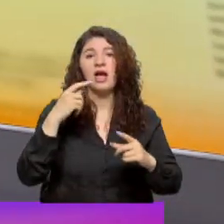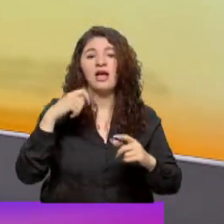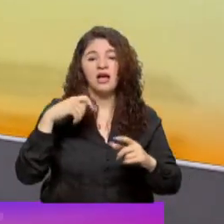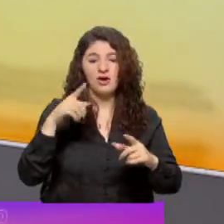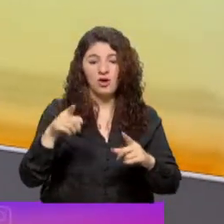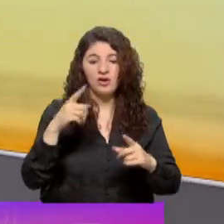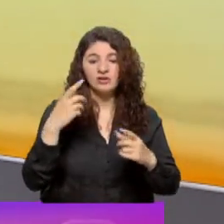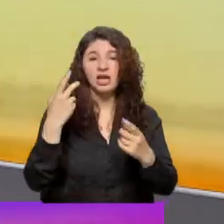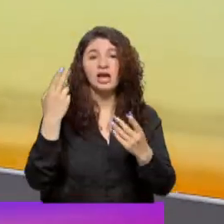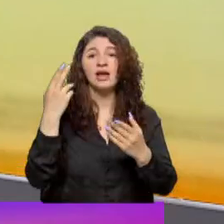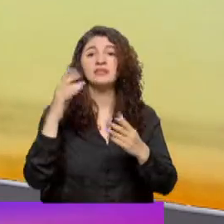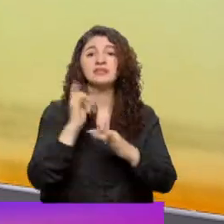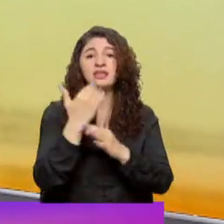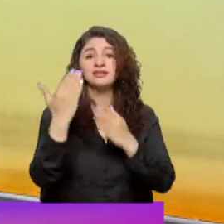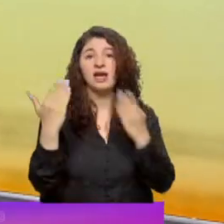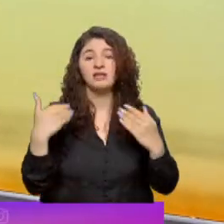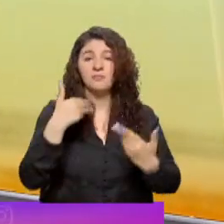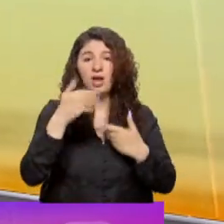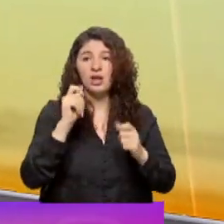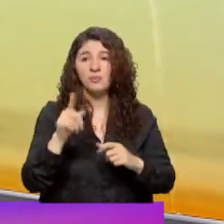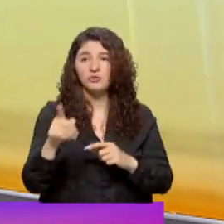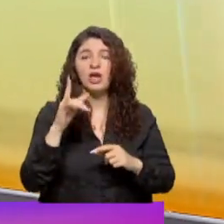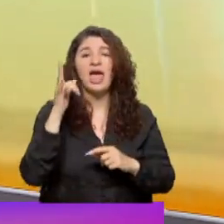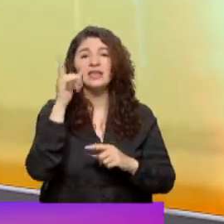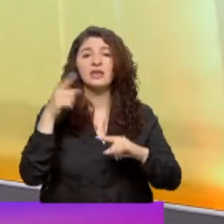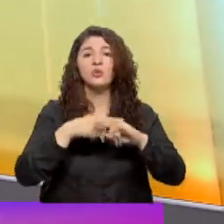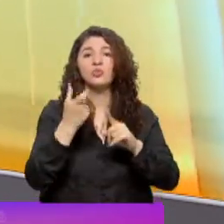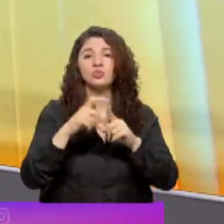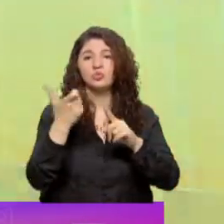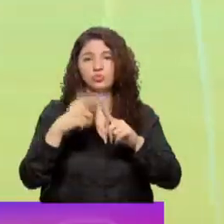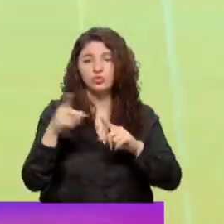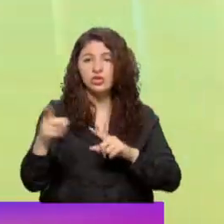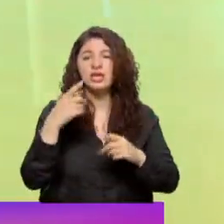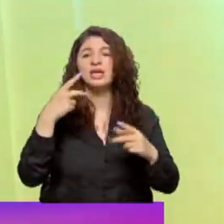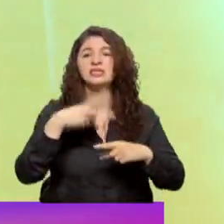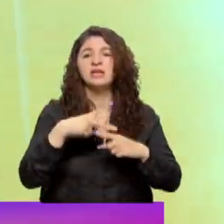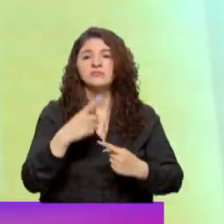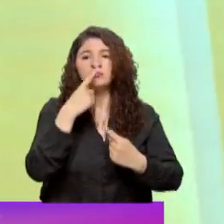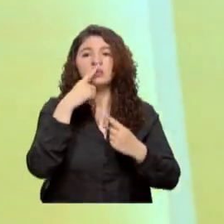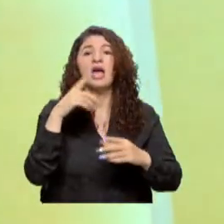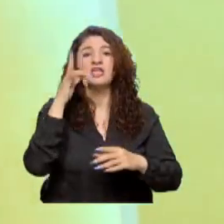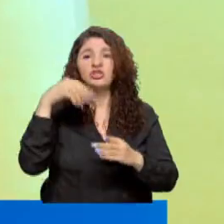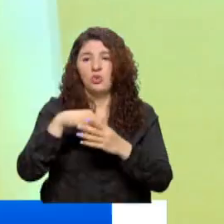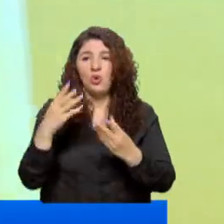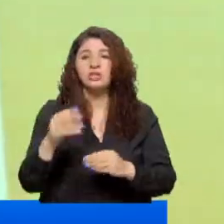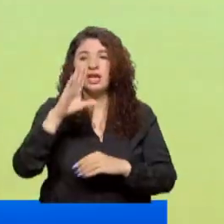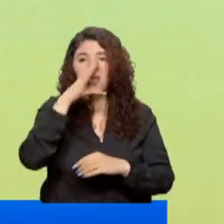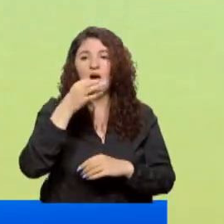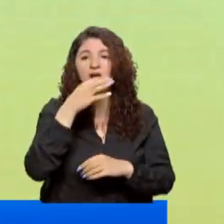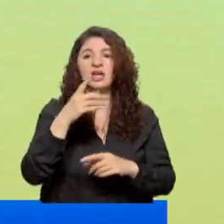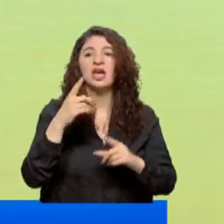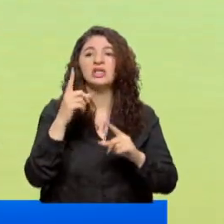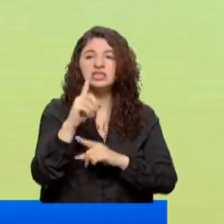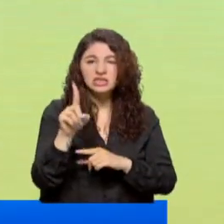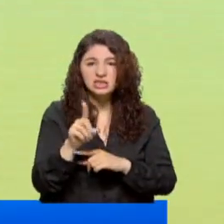bahsediyordu takip ederim efendim Edirne Hudut zehir soluyoruz Edirne'nin de aralarında olduğu İstanbul